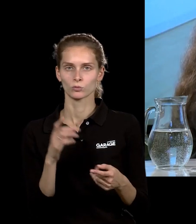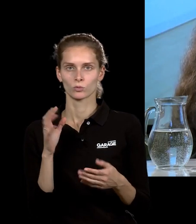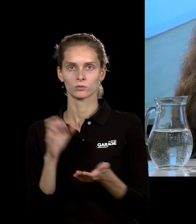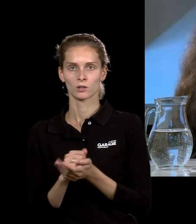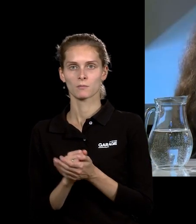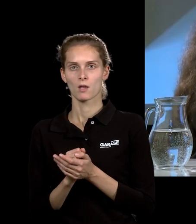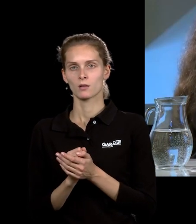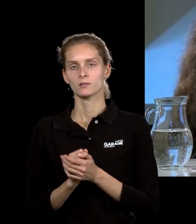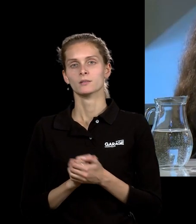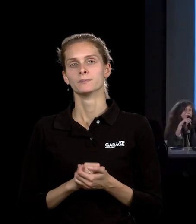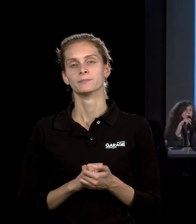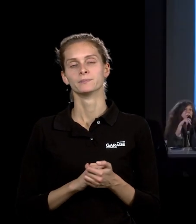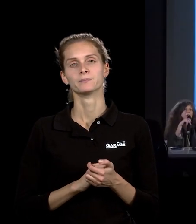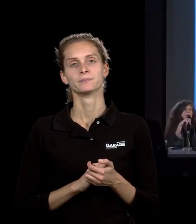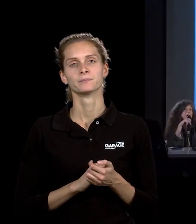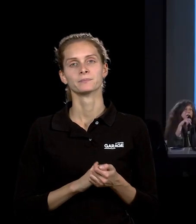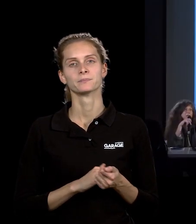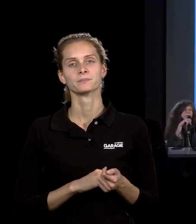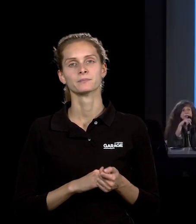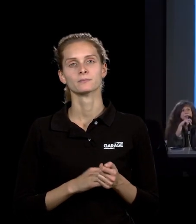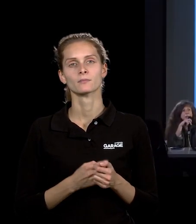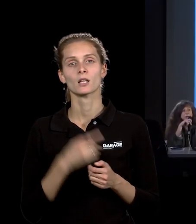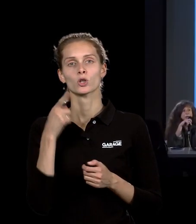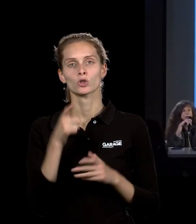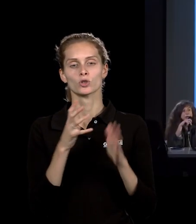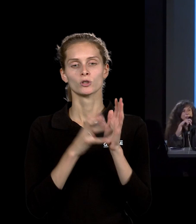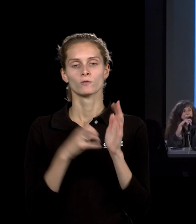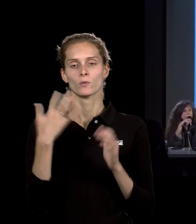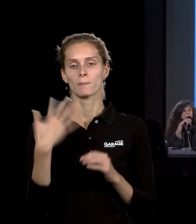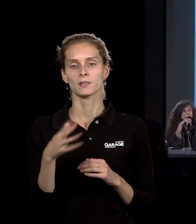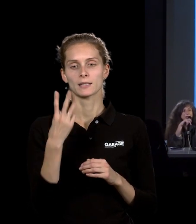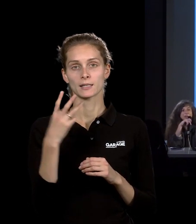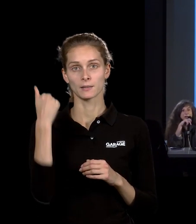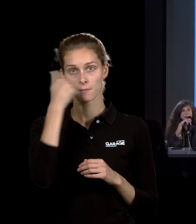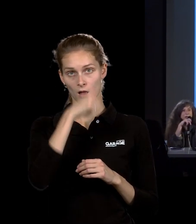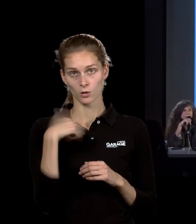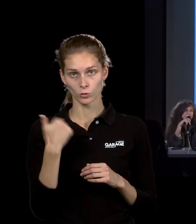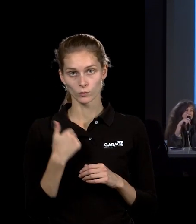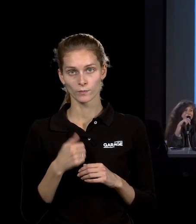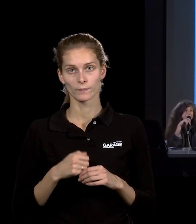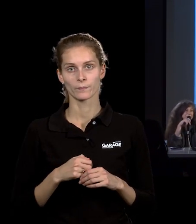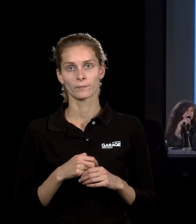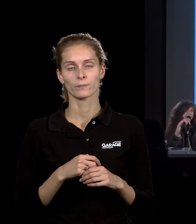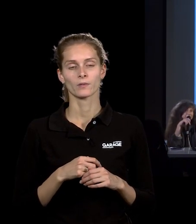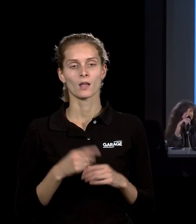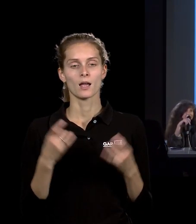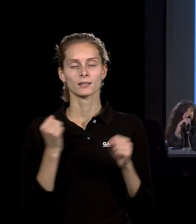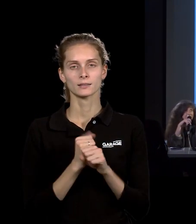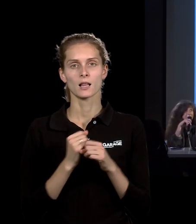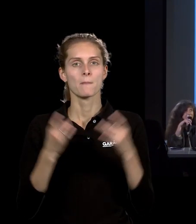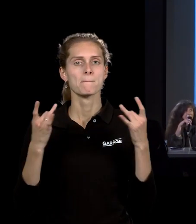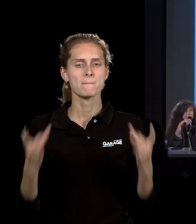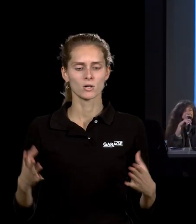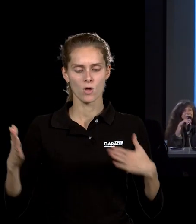невероятное напряжение абстрактного экспрессионизма. В 1953 году он делает, например, такие вот простейшие скульптуры, ящики.